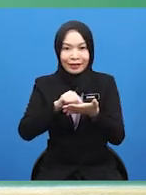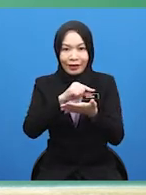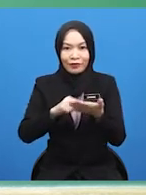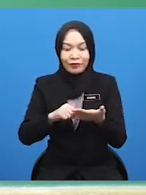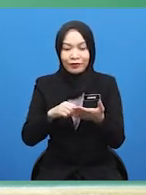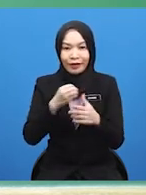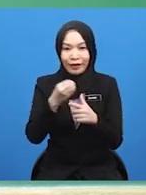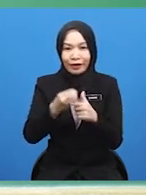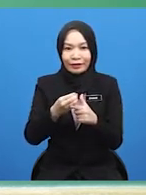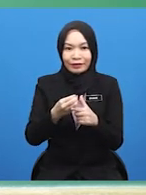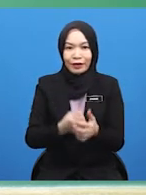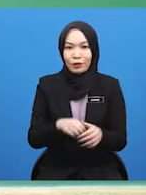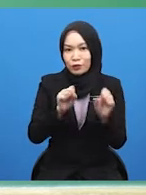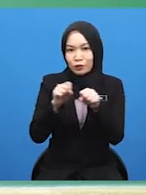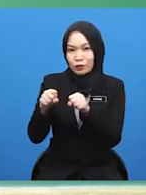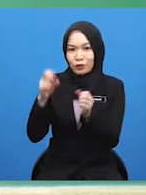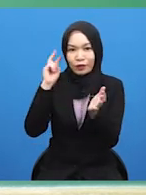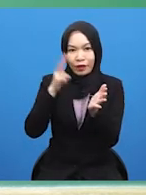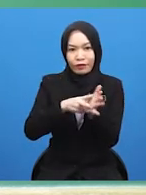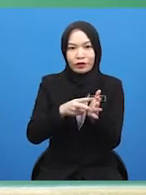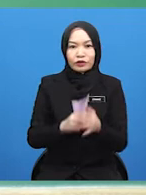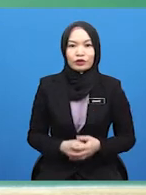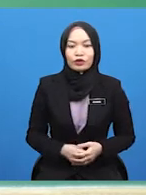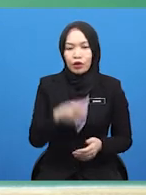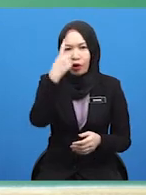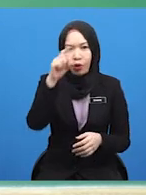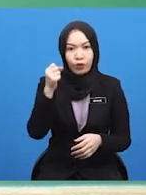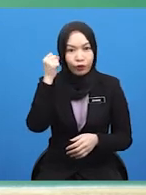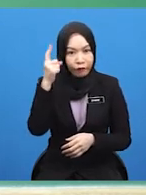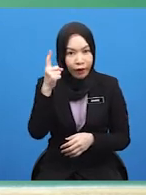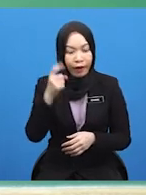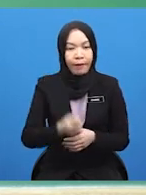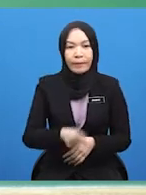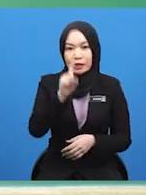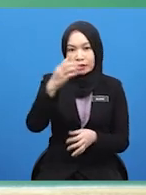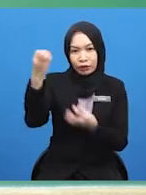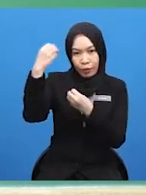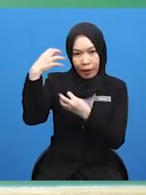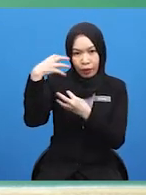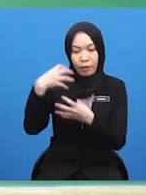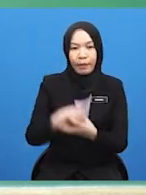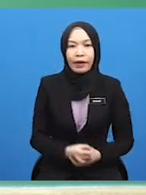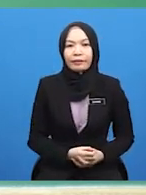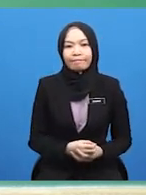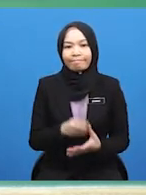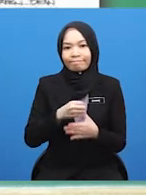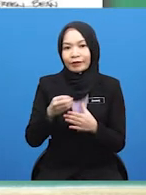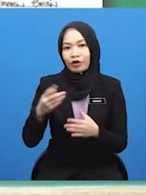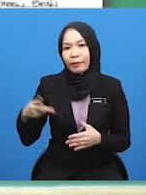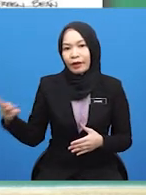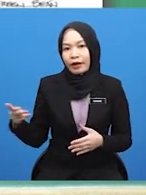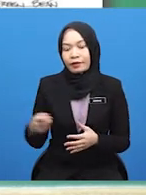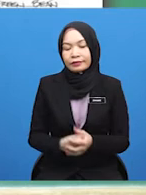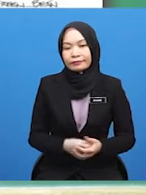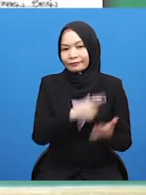visual. Digunakan untuk mempermudah pemahaman sesuatu maklumat atau perkara. Lukisan